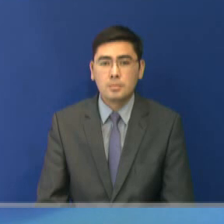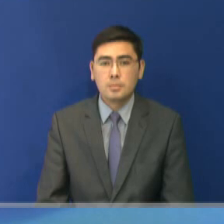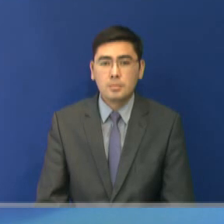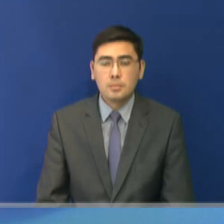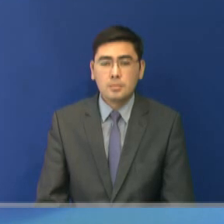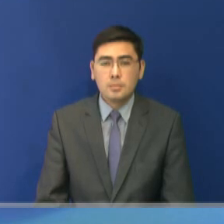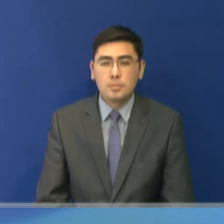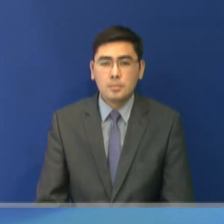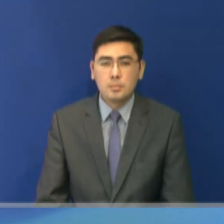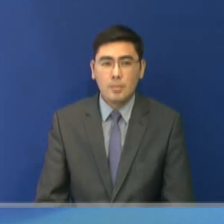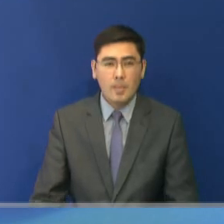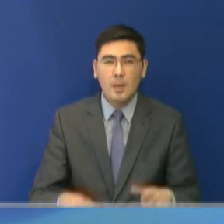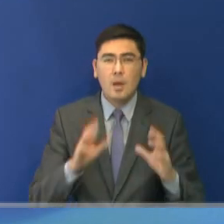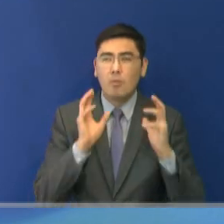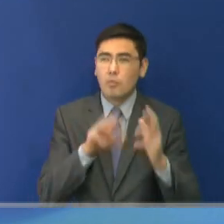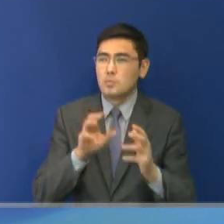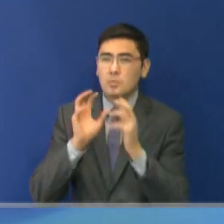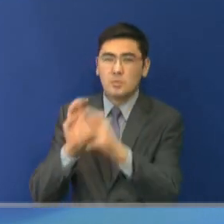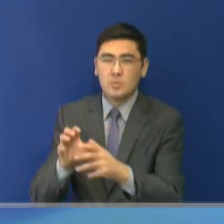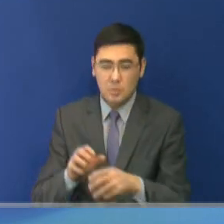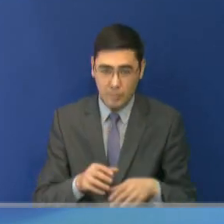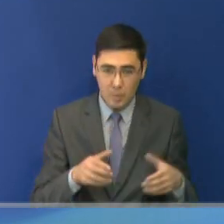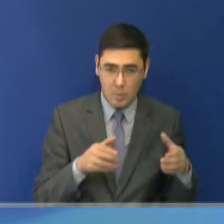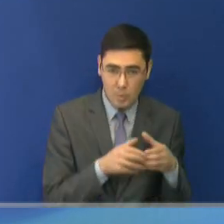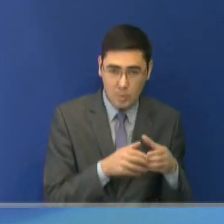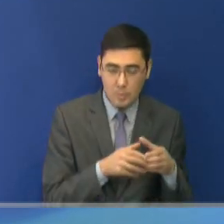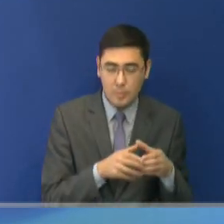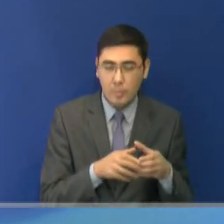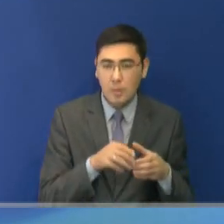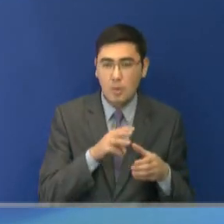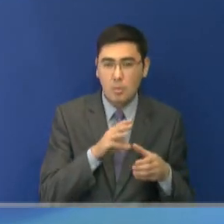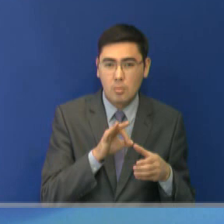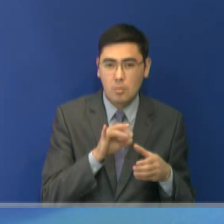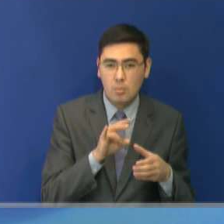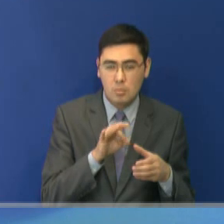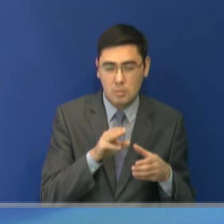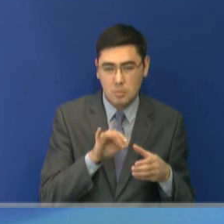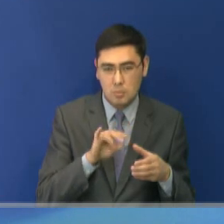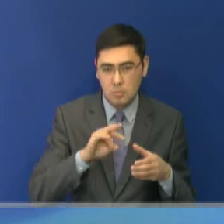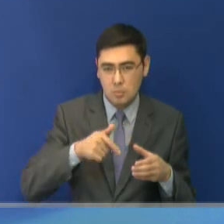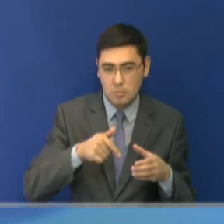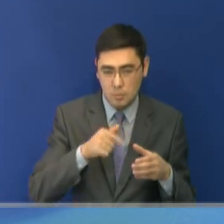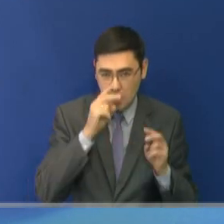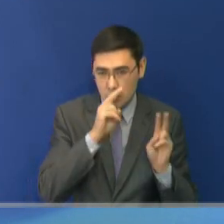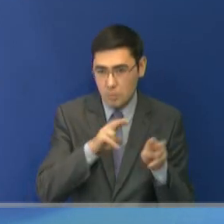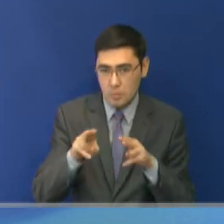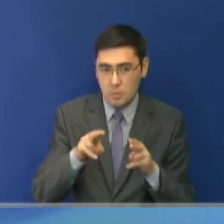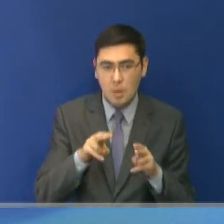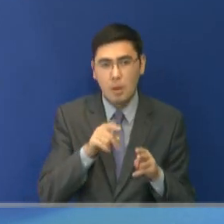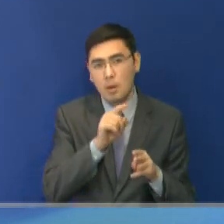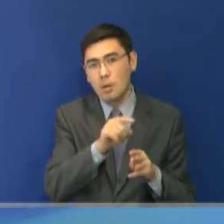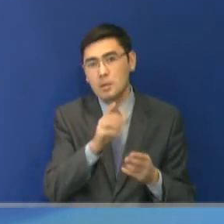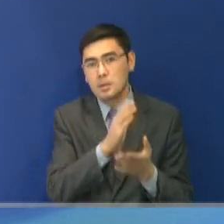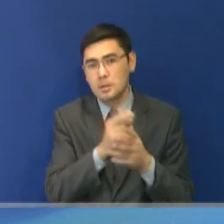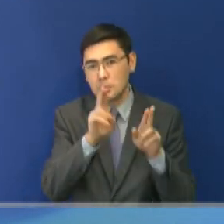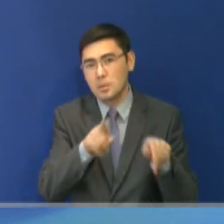Рейдовые мероприятия в общественном транспорте продолжаются. Сегодня члены мониторинговой группы выявили нарушителей. Среди них были и несовершеннолетние